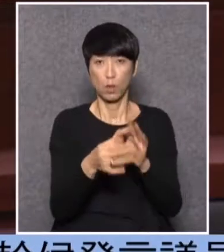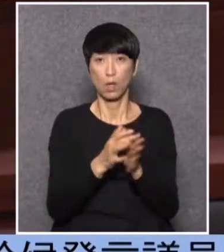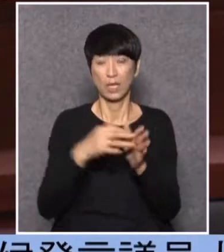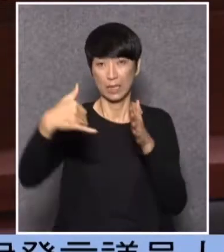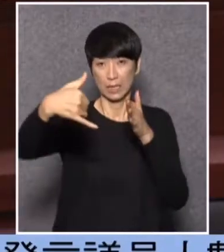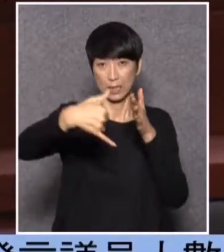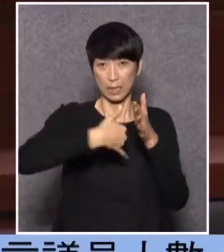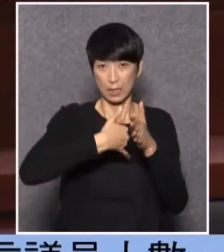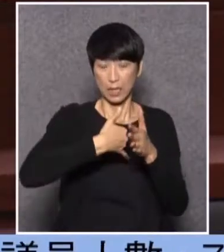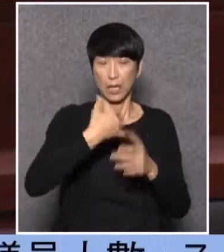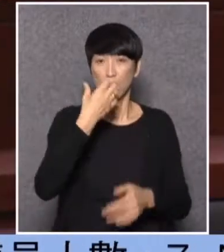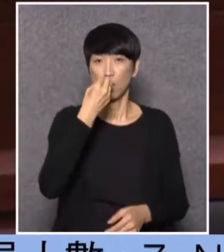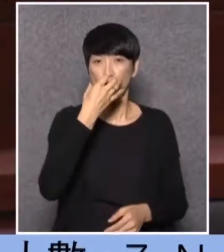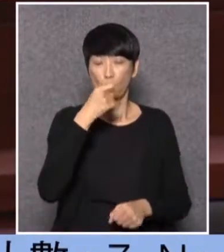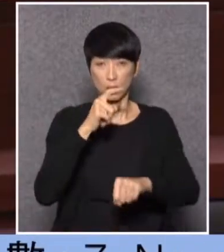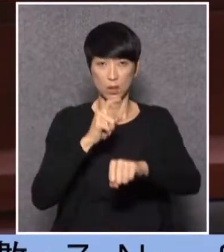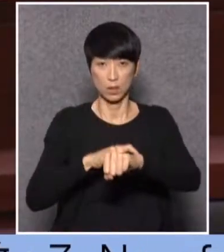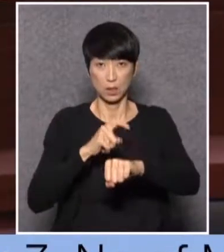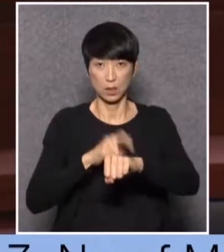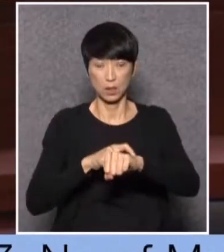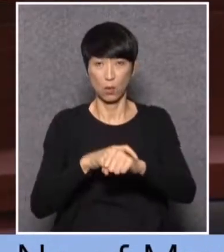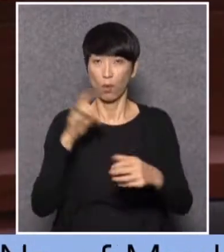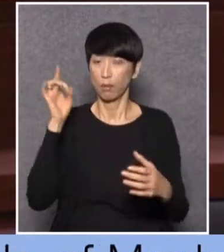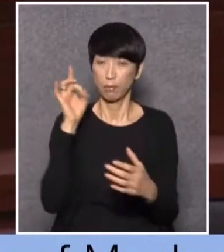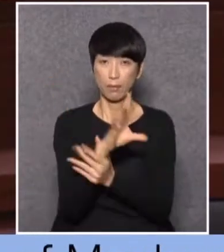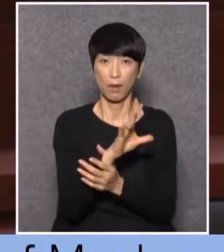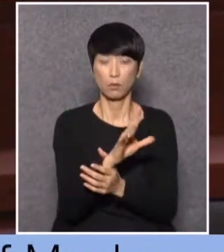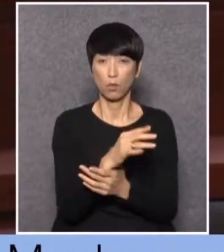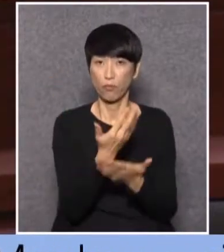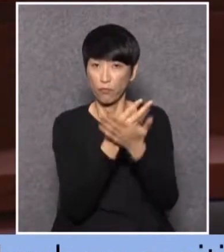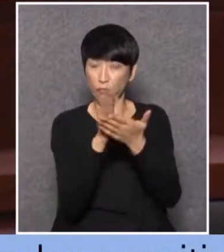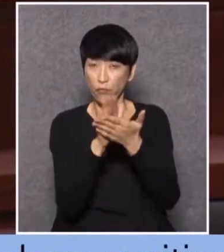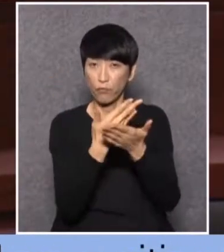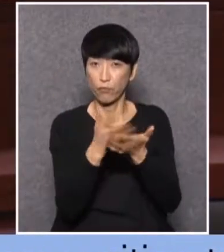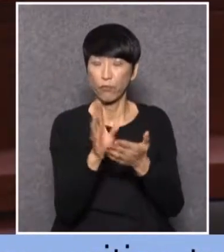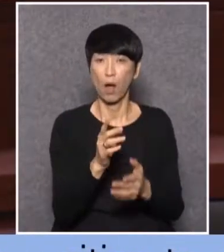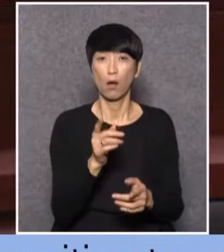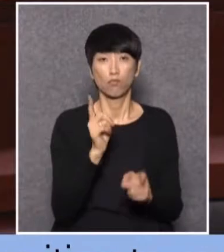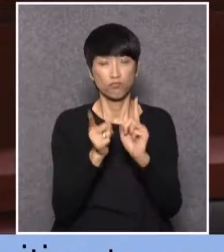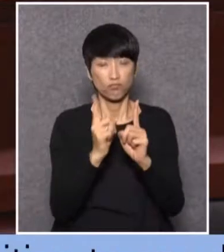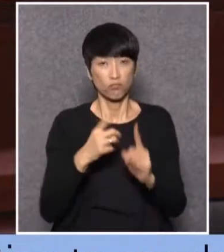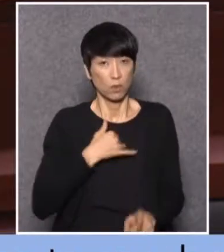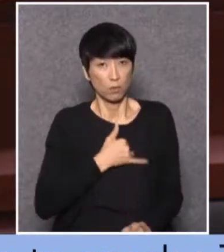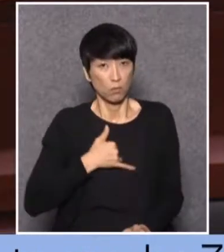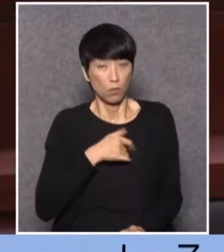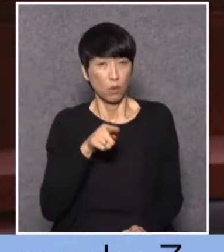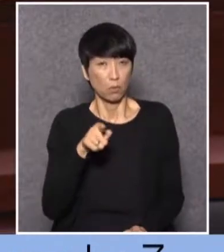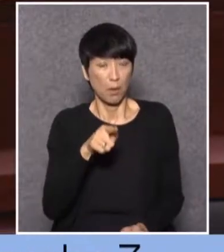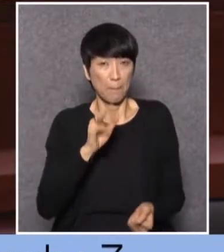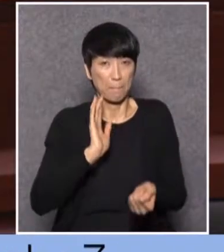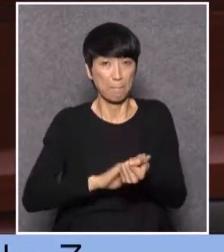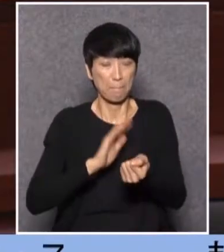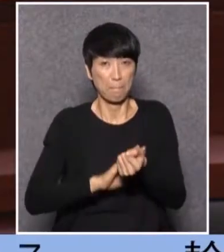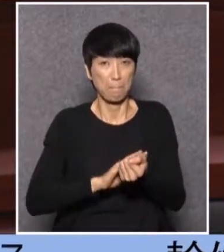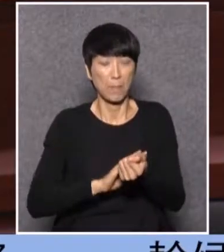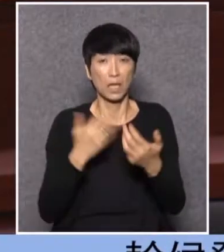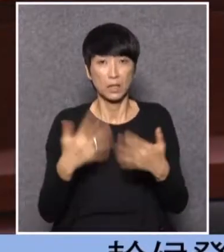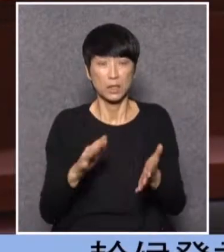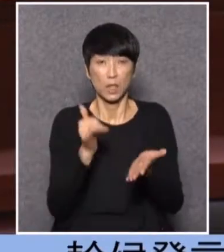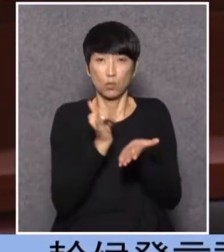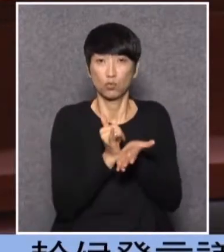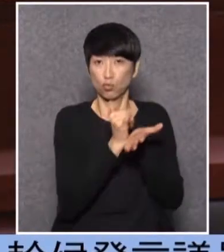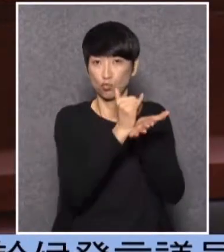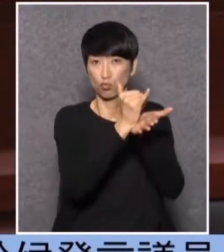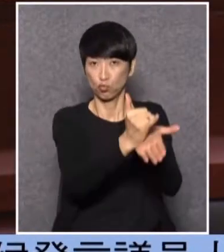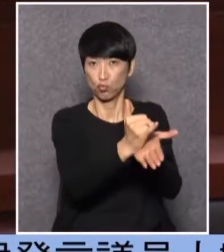呢，是盡量盡早地辨識一些有可能是受到感染的人士，然後將他呢送去